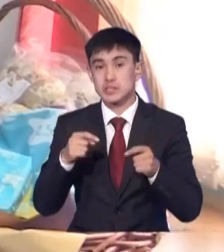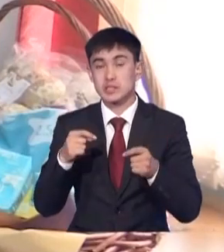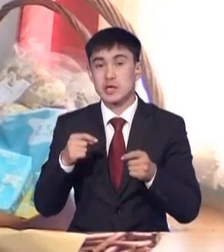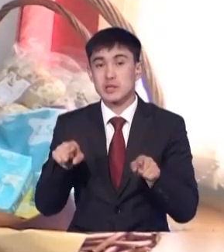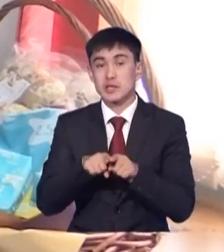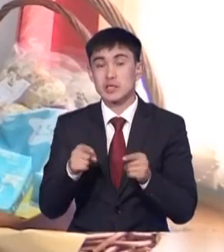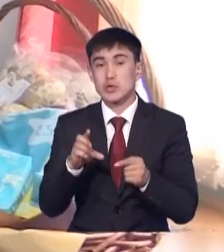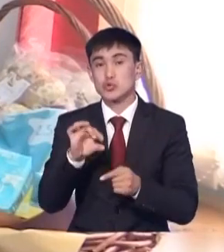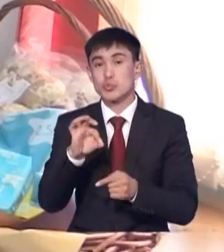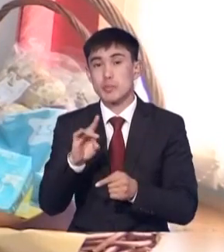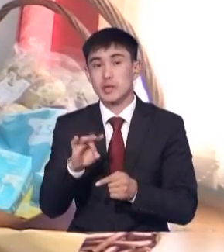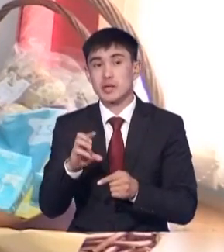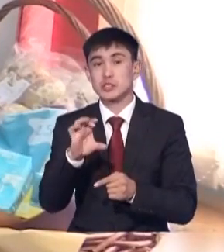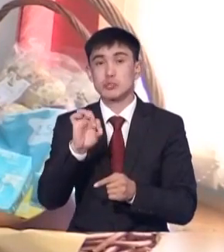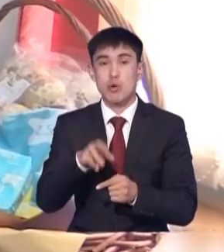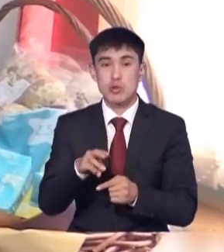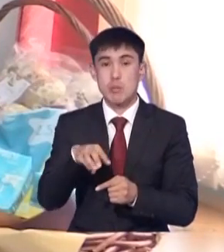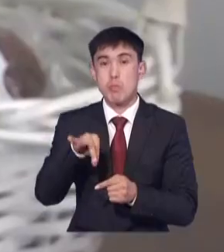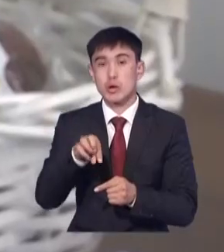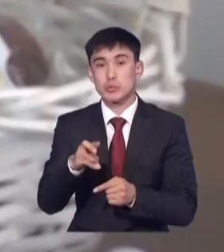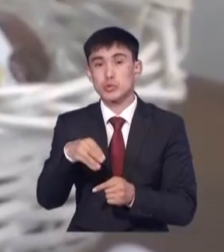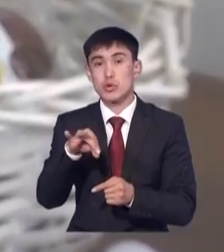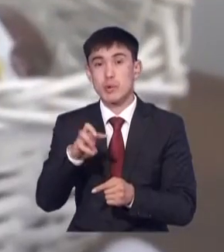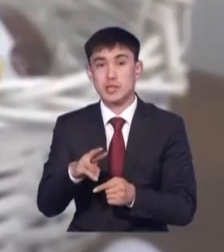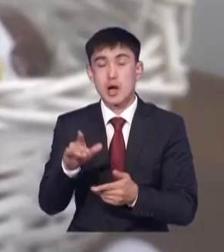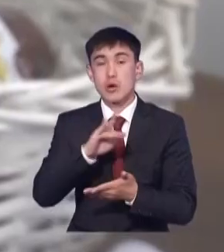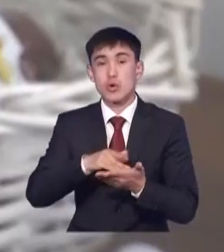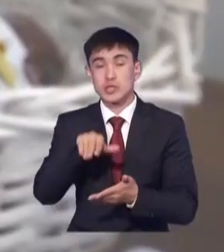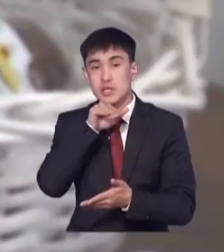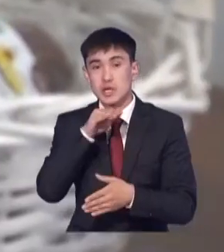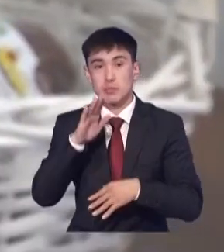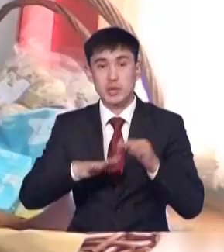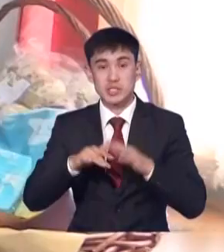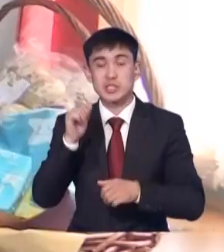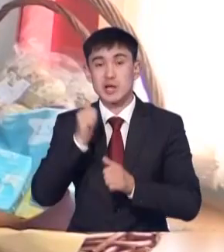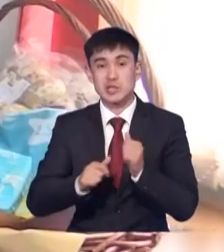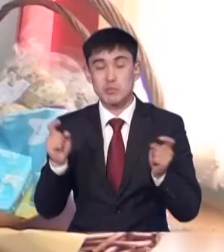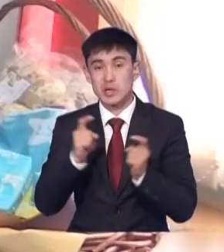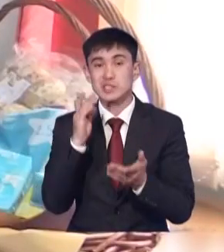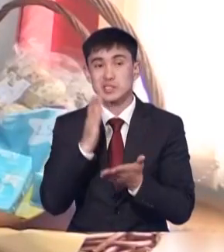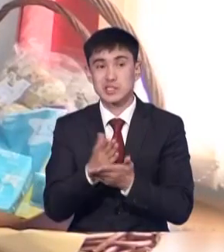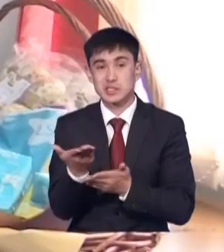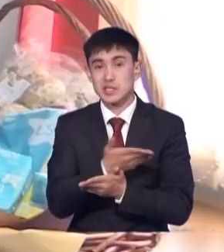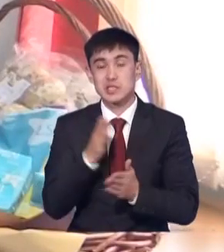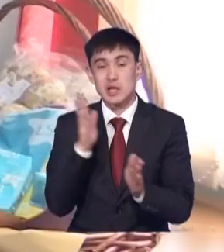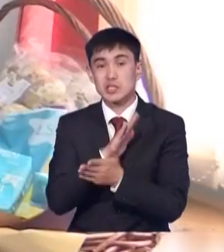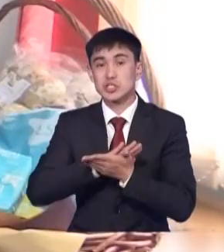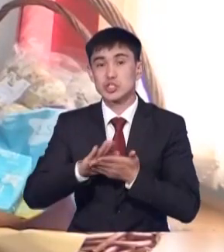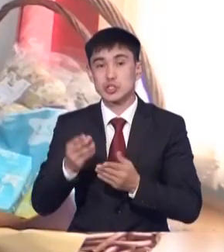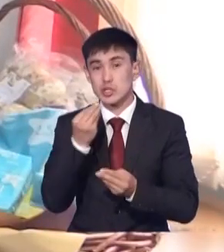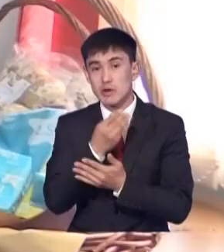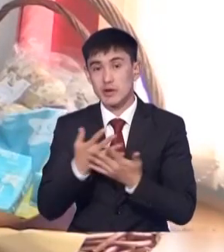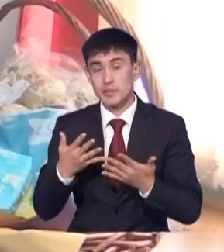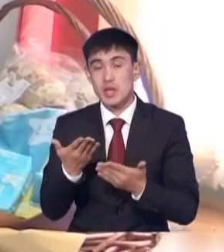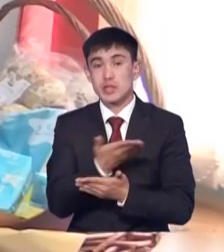и в таких супермаркетах, как «Смол», «Магнум» и «Тоймарт». А в городе Текеле практически в каждом магазине есть наш экологически чистый